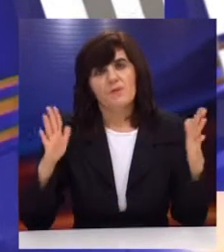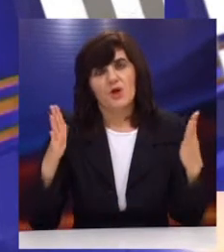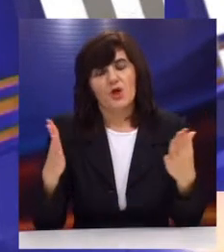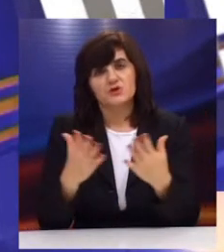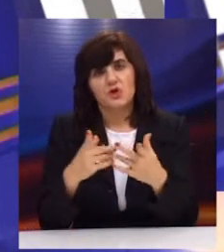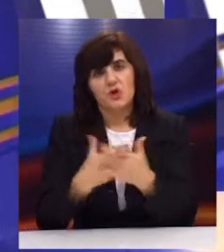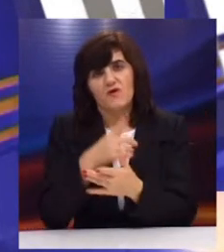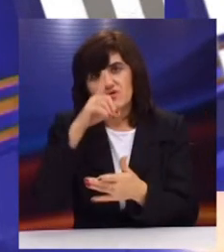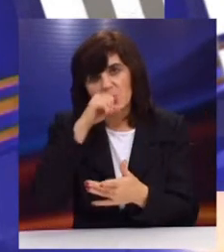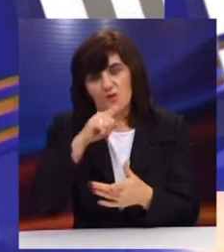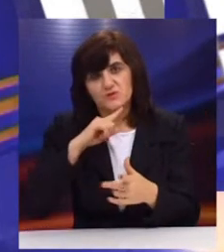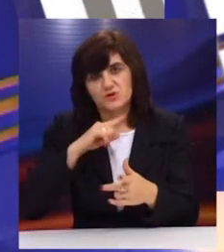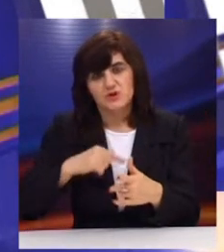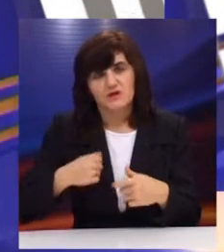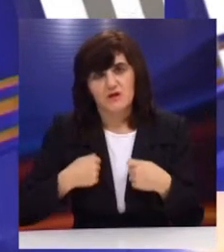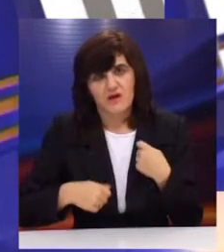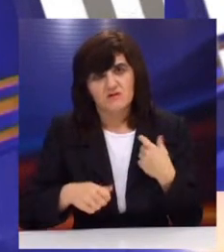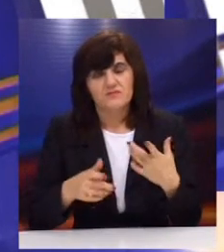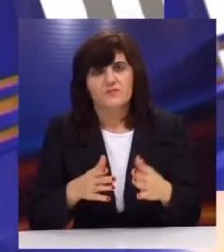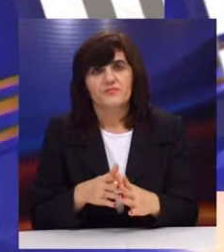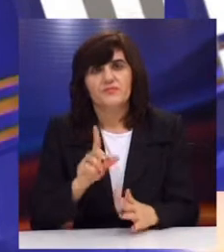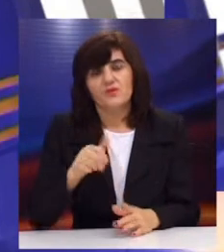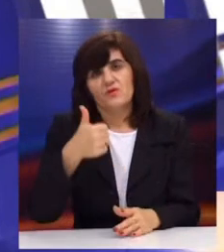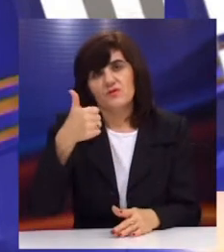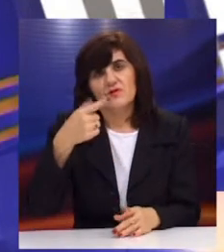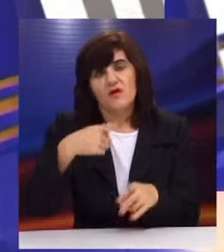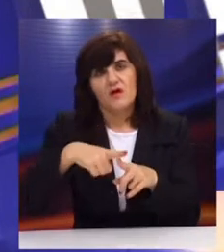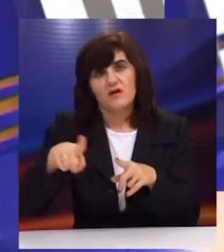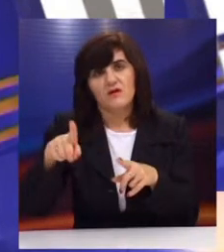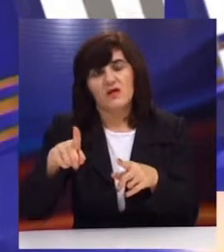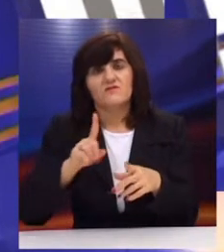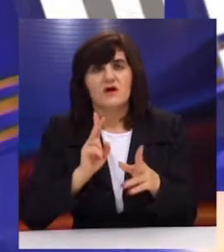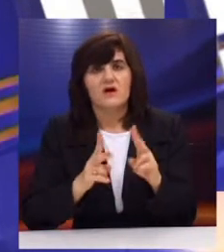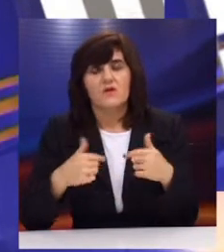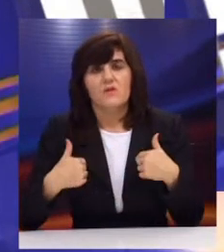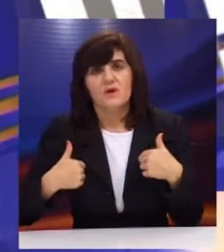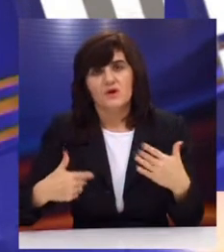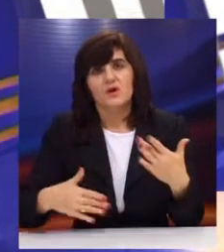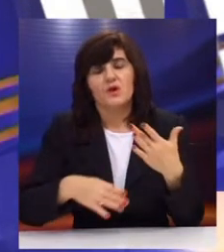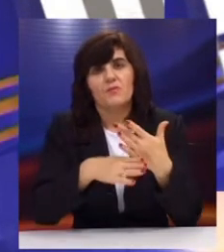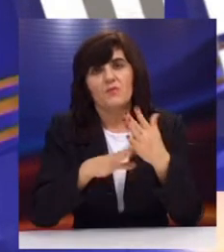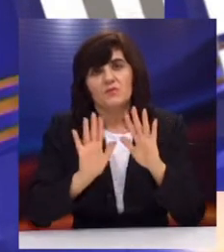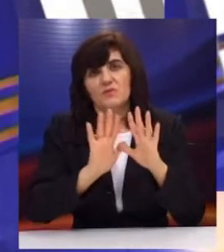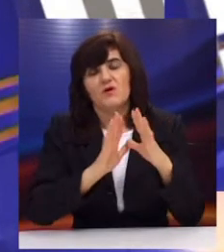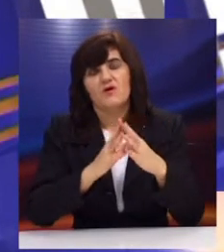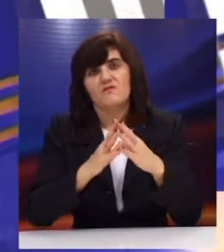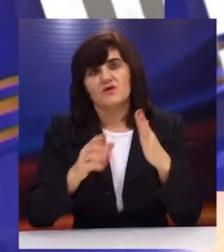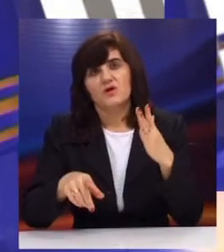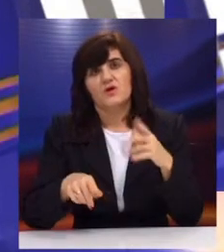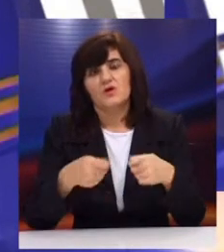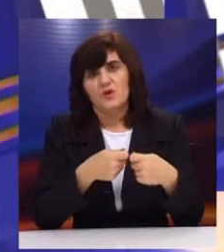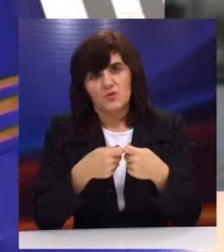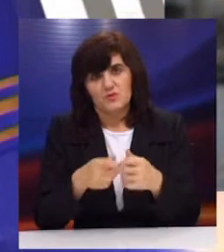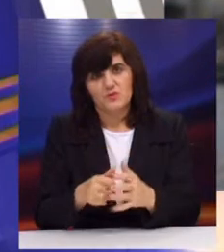prostorije u zgradi nove opštine, i to je jedan od glavnih načina na koji mi podržavamo udruženje